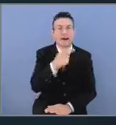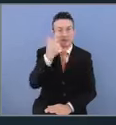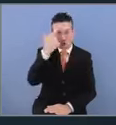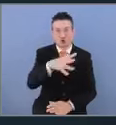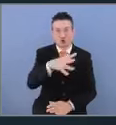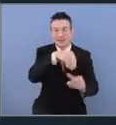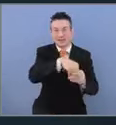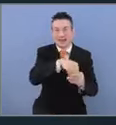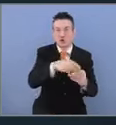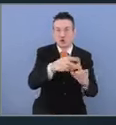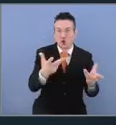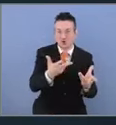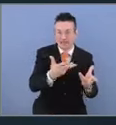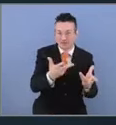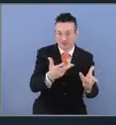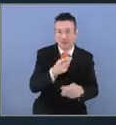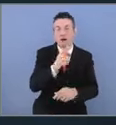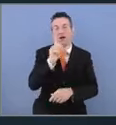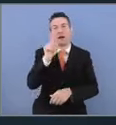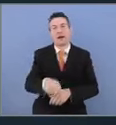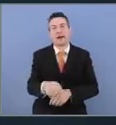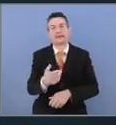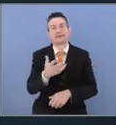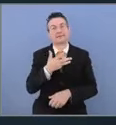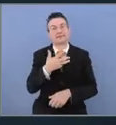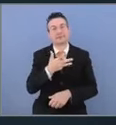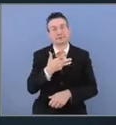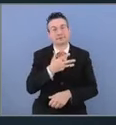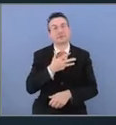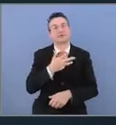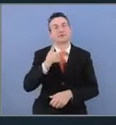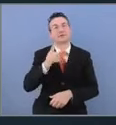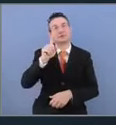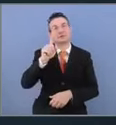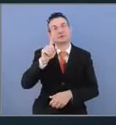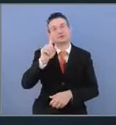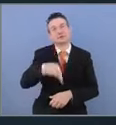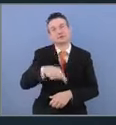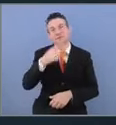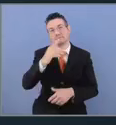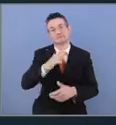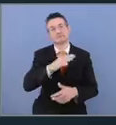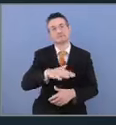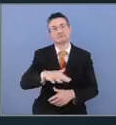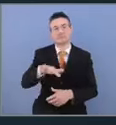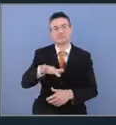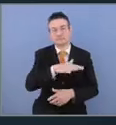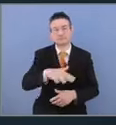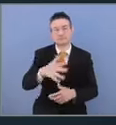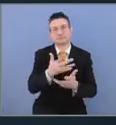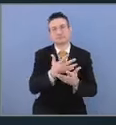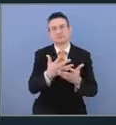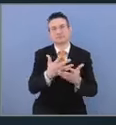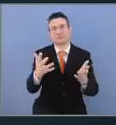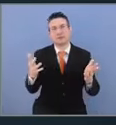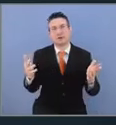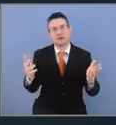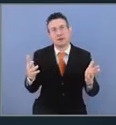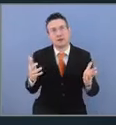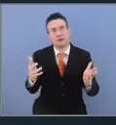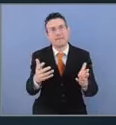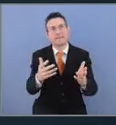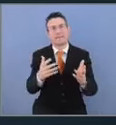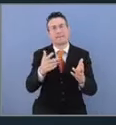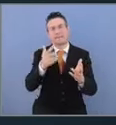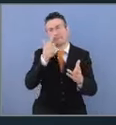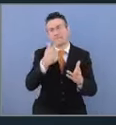riconosciuto anche all'interno di un sistema molto più ampio, anche più con geoeconomie molto più